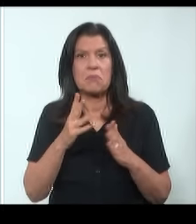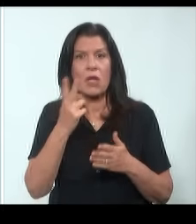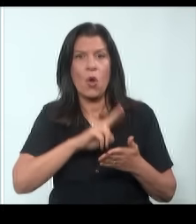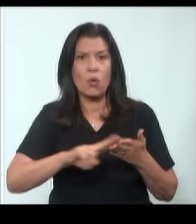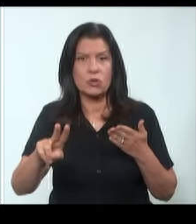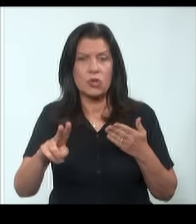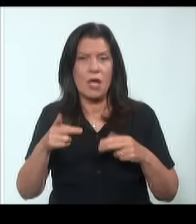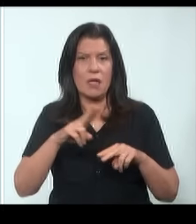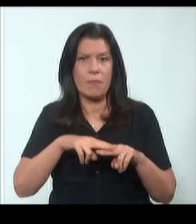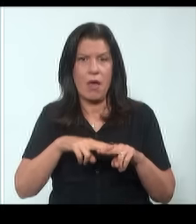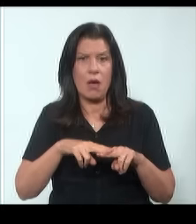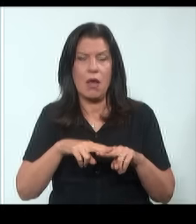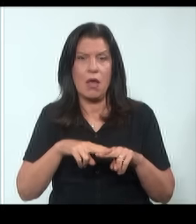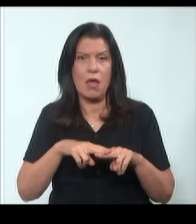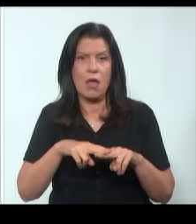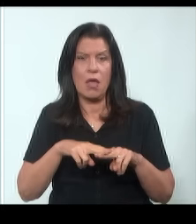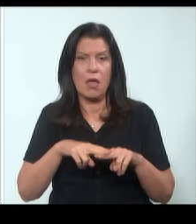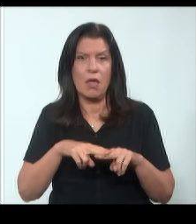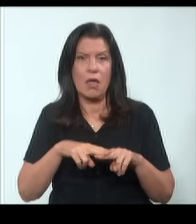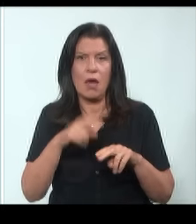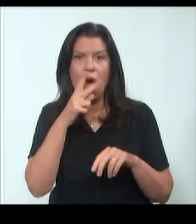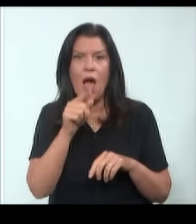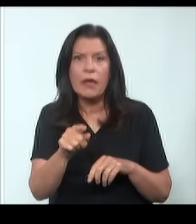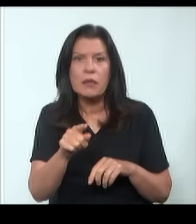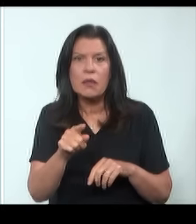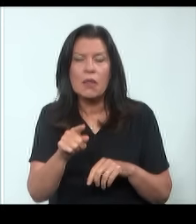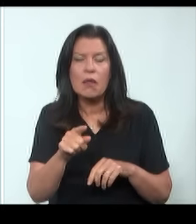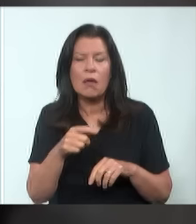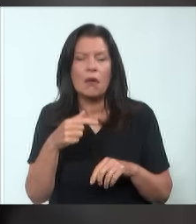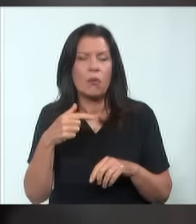האירוע, ואני פשוט, היה לי מאוד מאוד קשה.